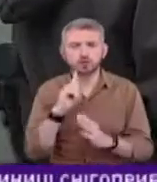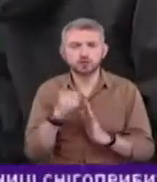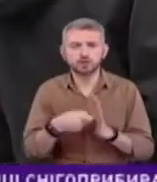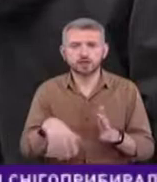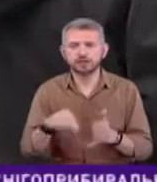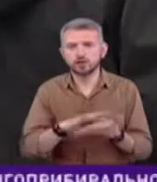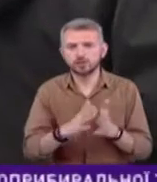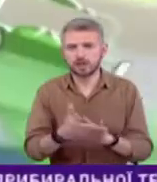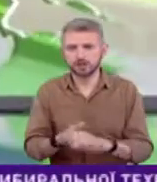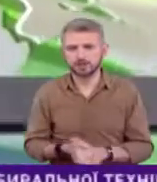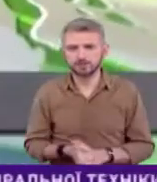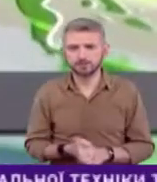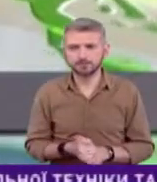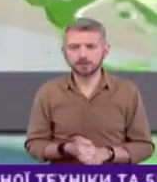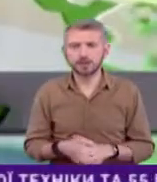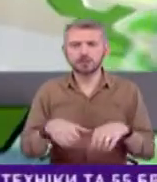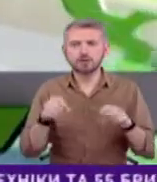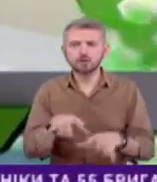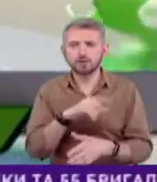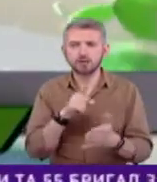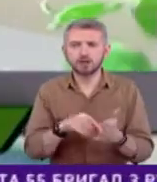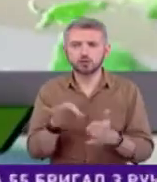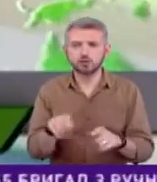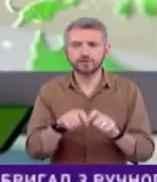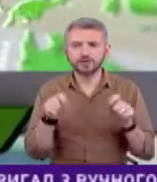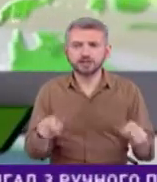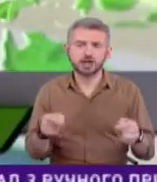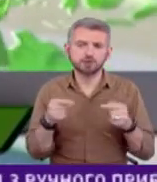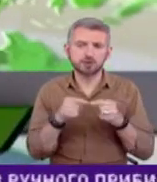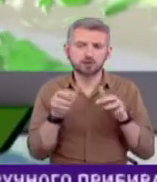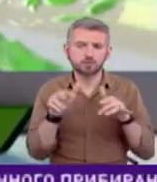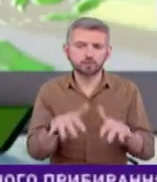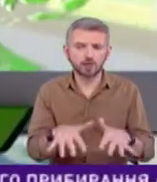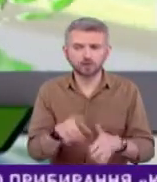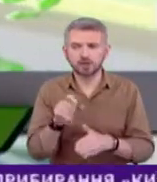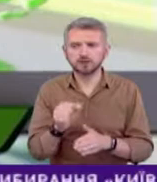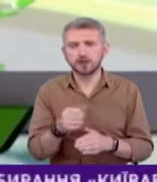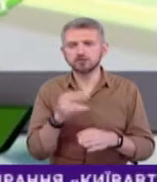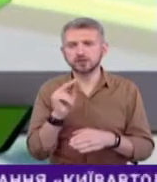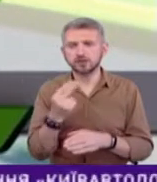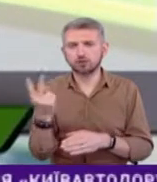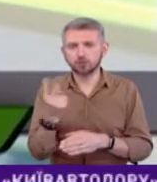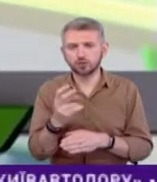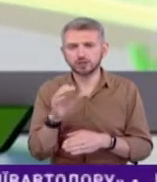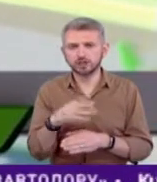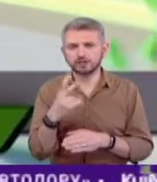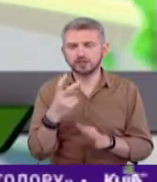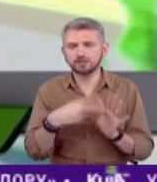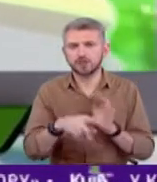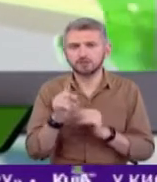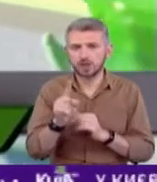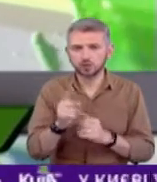всі обставини. Вирішується питання щодо відкриття кримінального провадження за частиною 2 статті